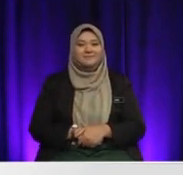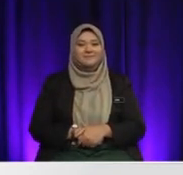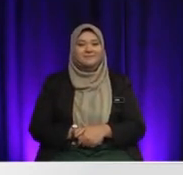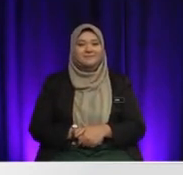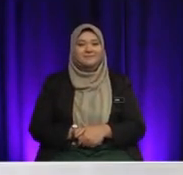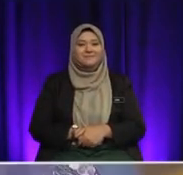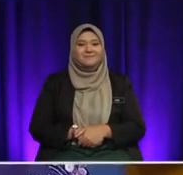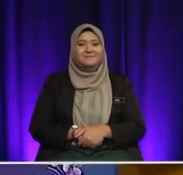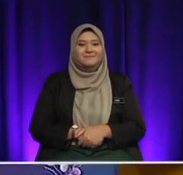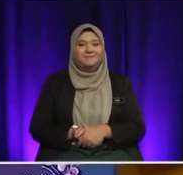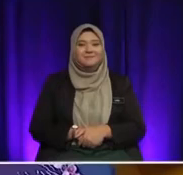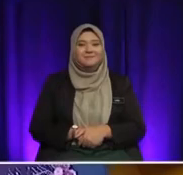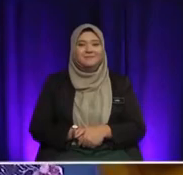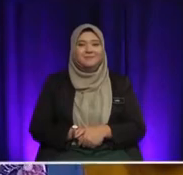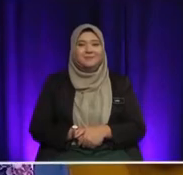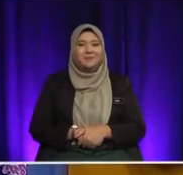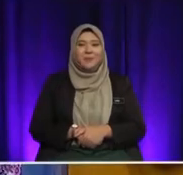Ha, nampaknya mereka memberi perhatian.